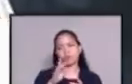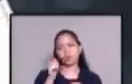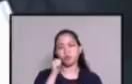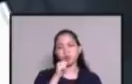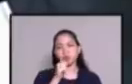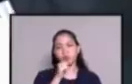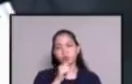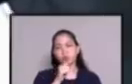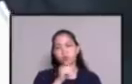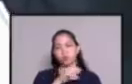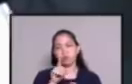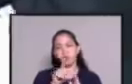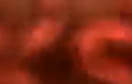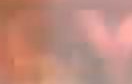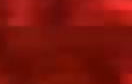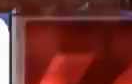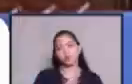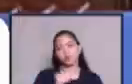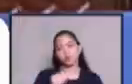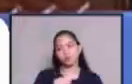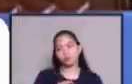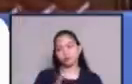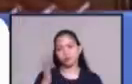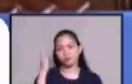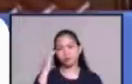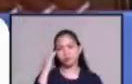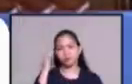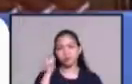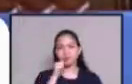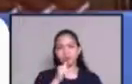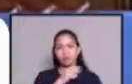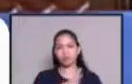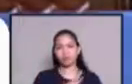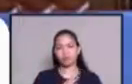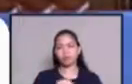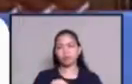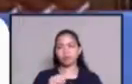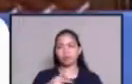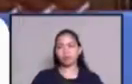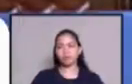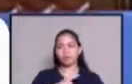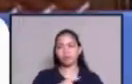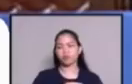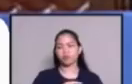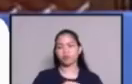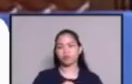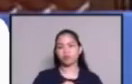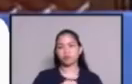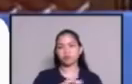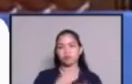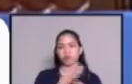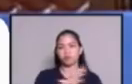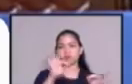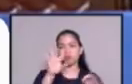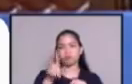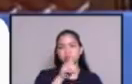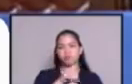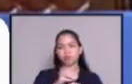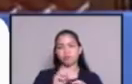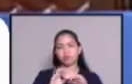babaeng law enforcers. You know, you women, you are depriving me of my freedom